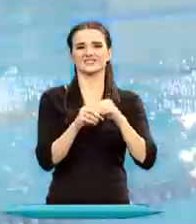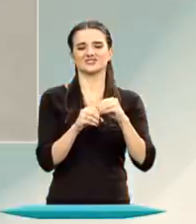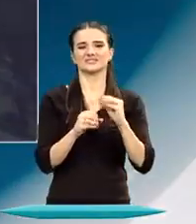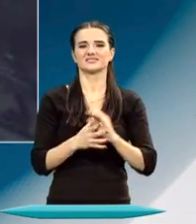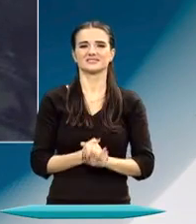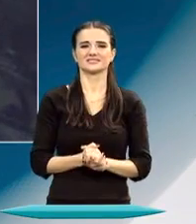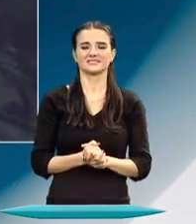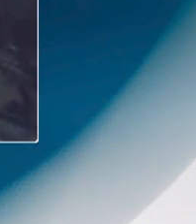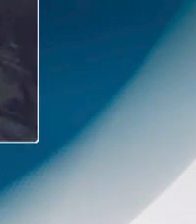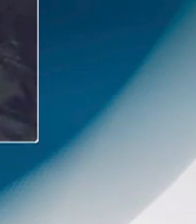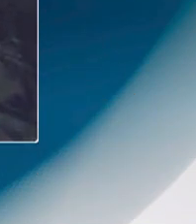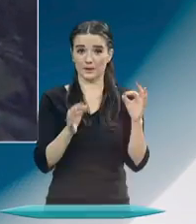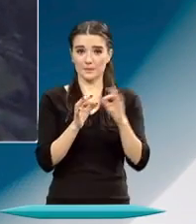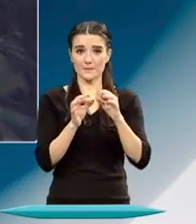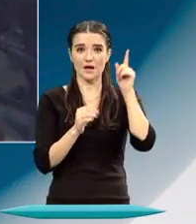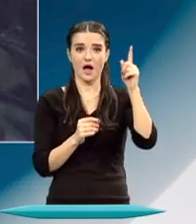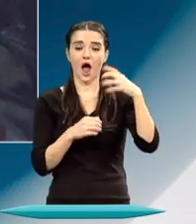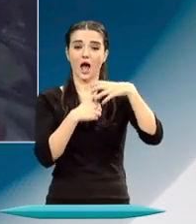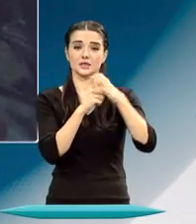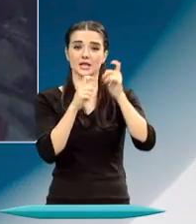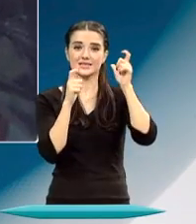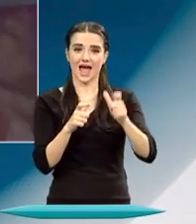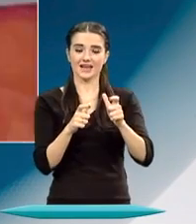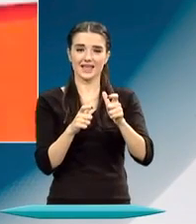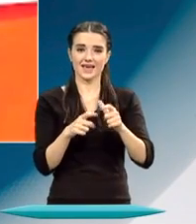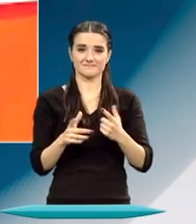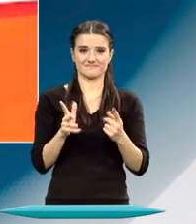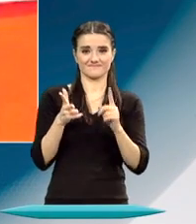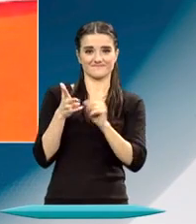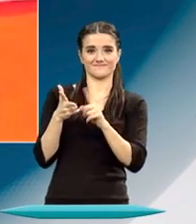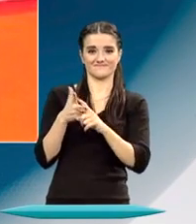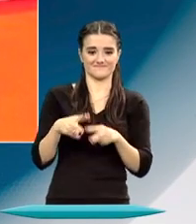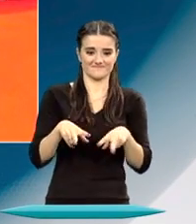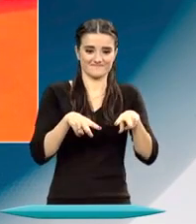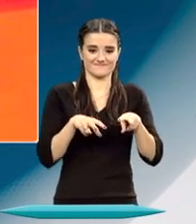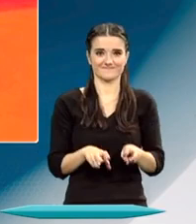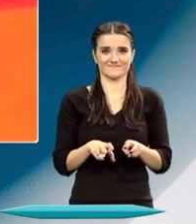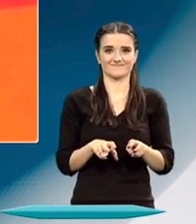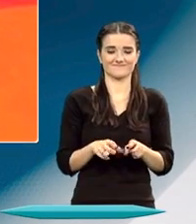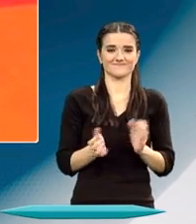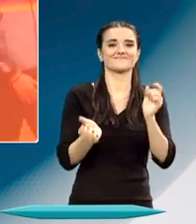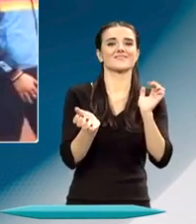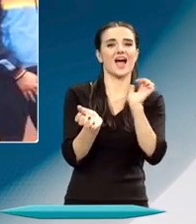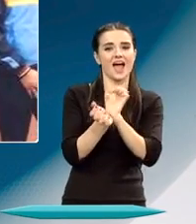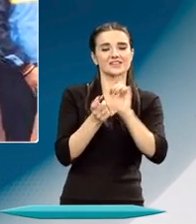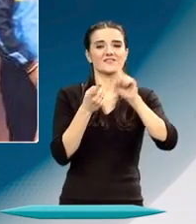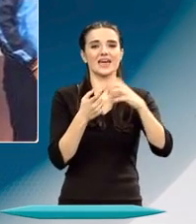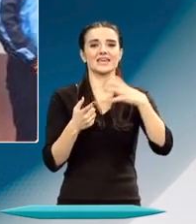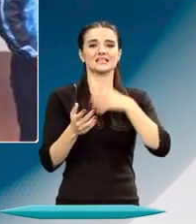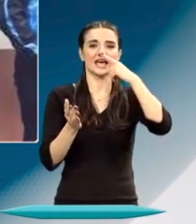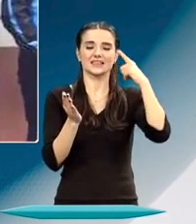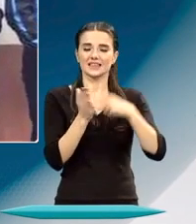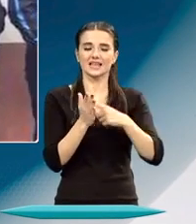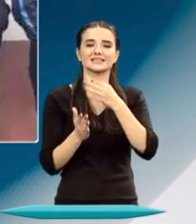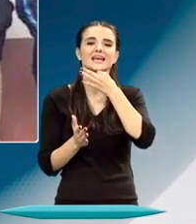yaşadı. Baha Antalya'da podyuma çıkar. Ailesine ve kendisine inanan herkese